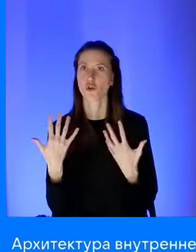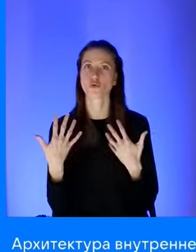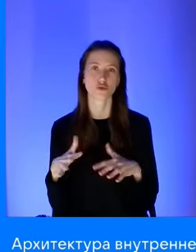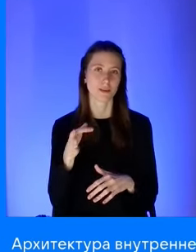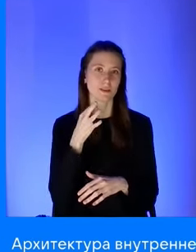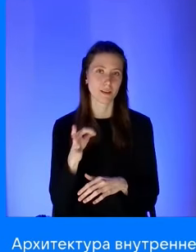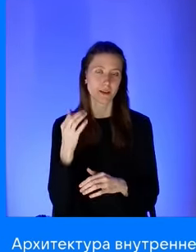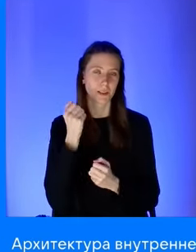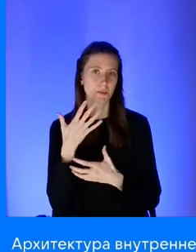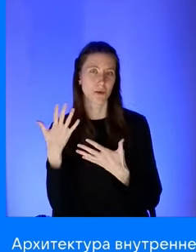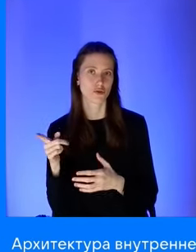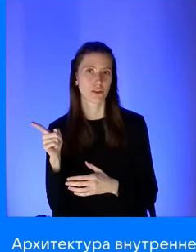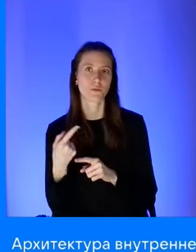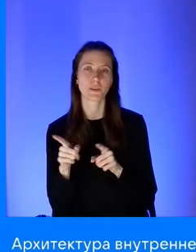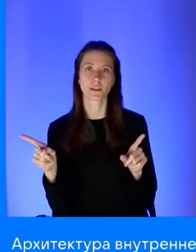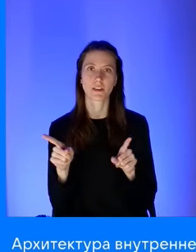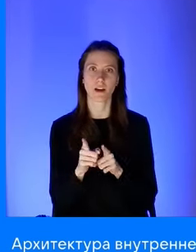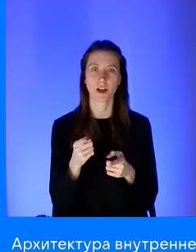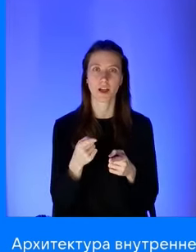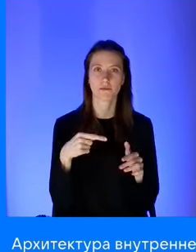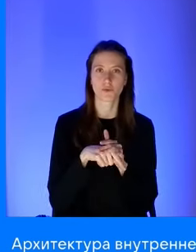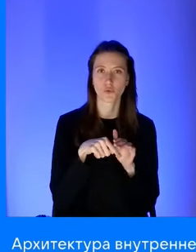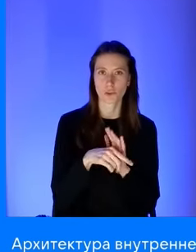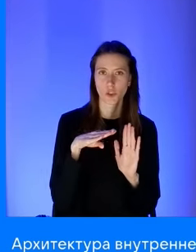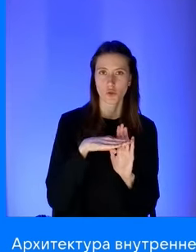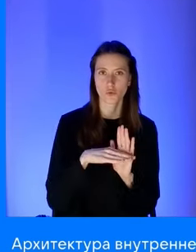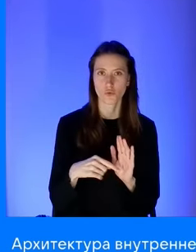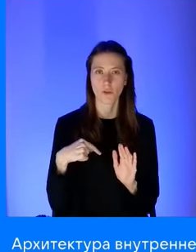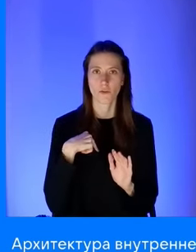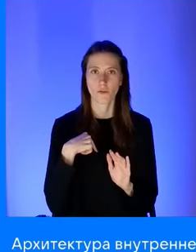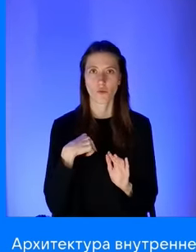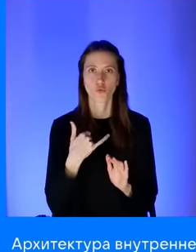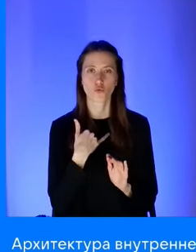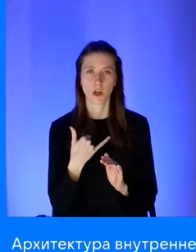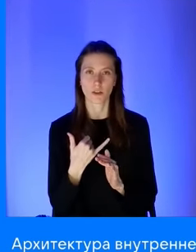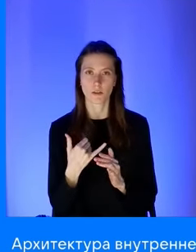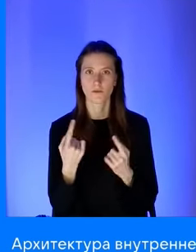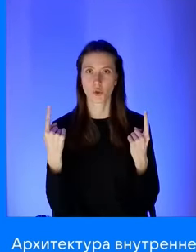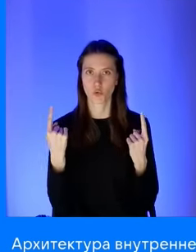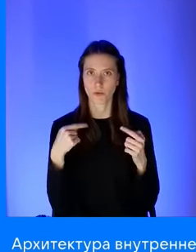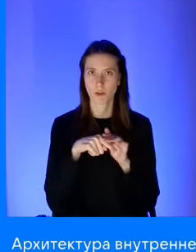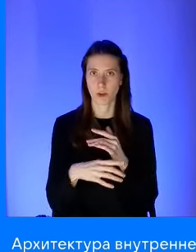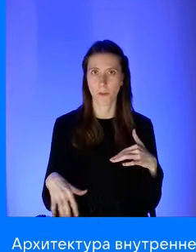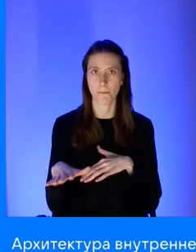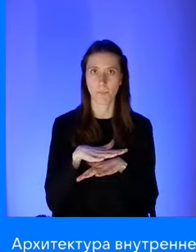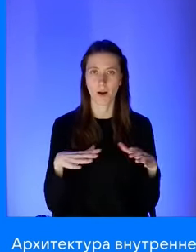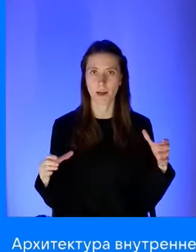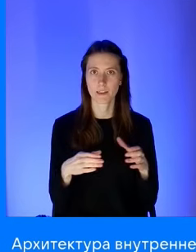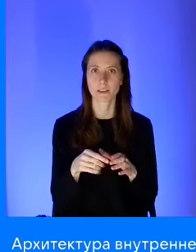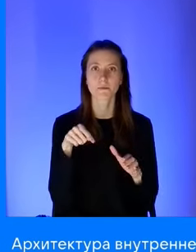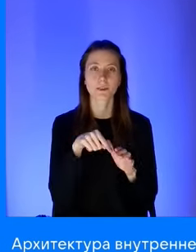это такая мека инфраструктуры в нашей большой группе компаний где мы занимаемся